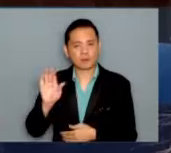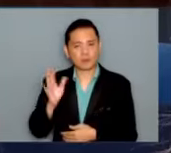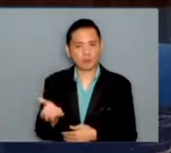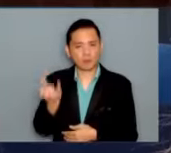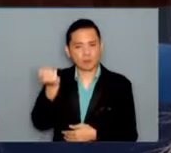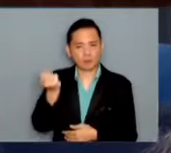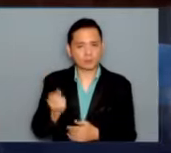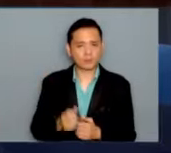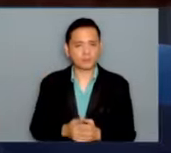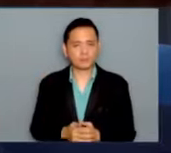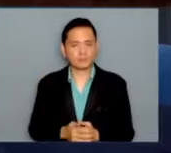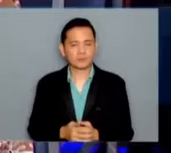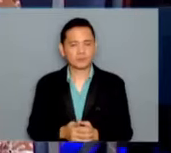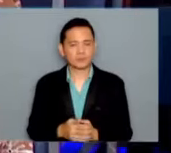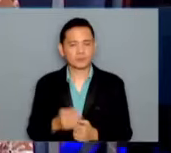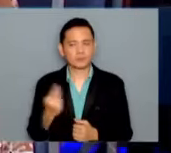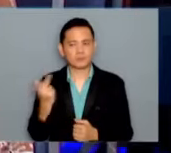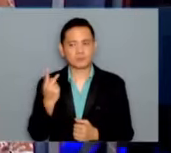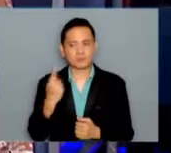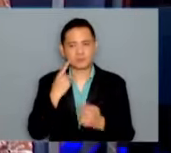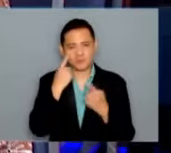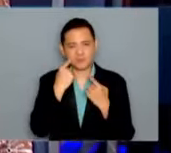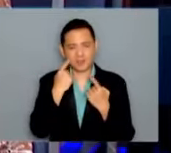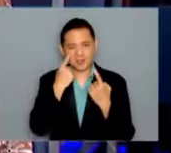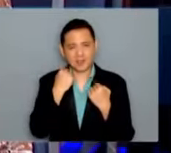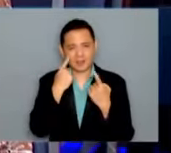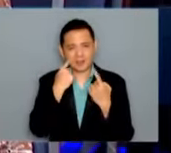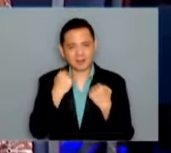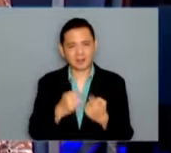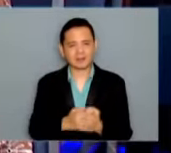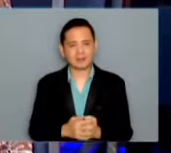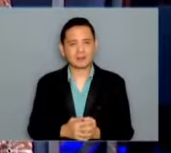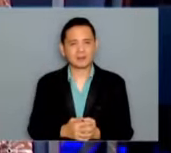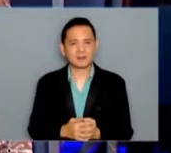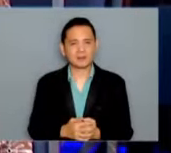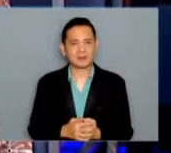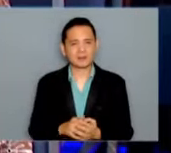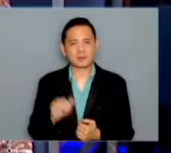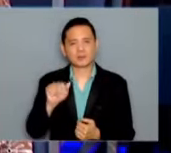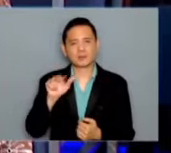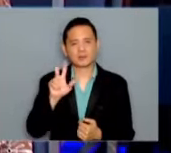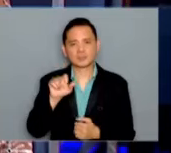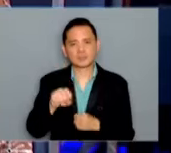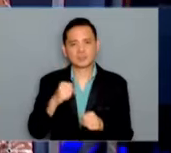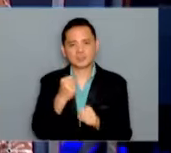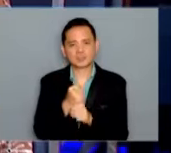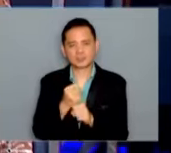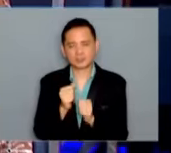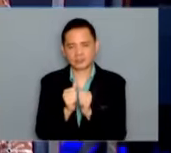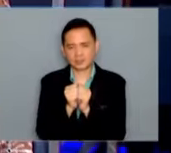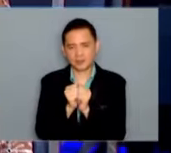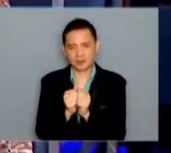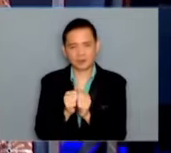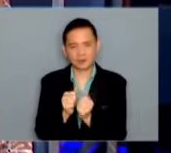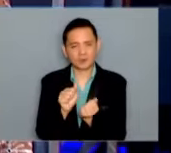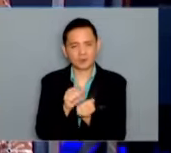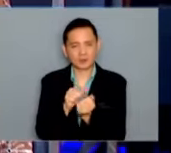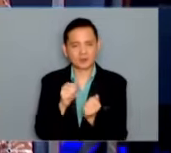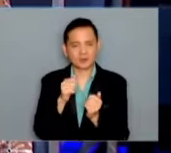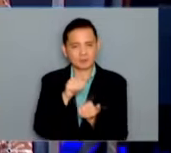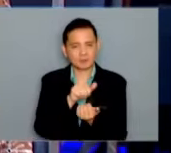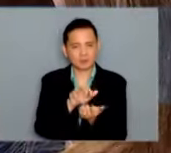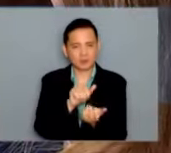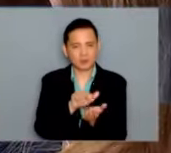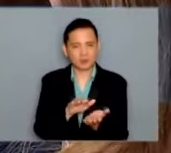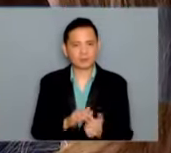talagang iyak kami pareho nung nawala siya, ano? Mm-hmm. So, magdate 13 years na siya sa amin, eh. In the middle of the ano ng